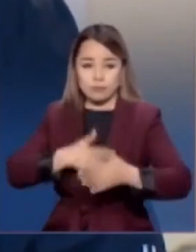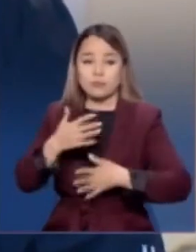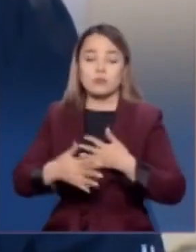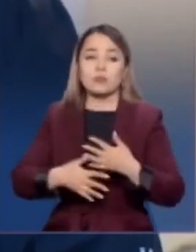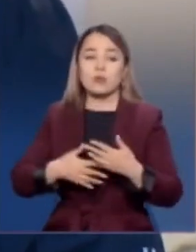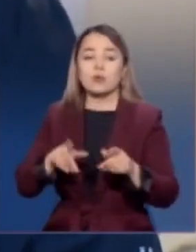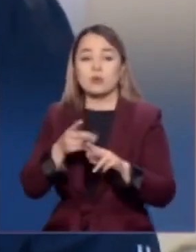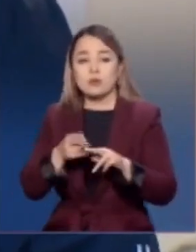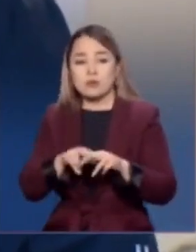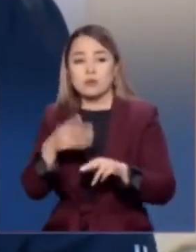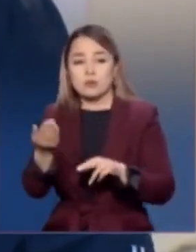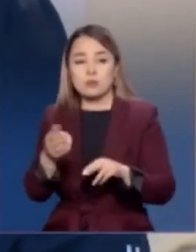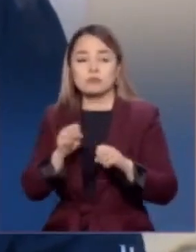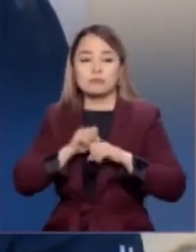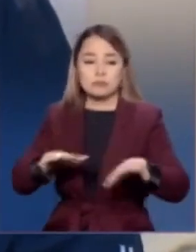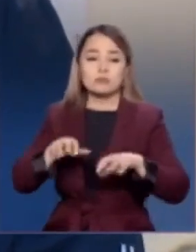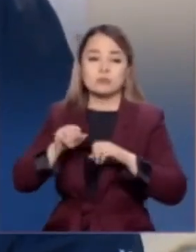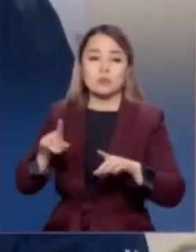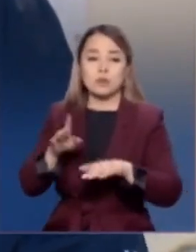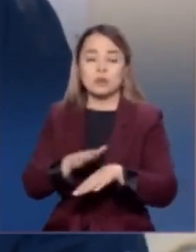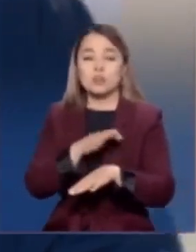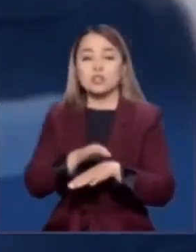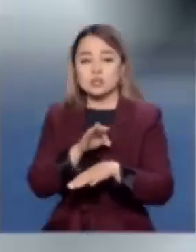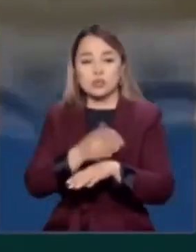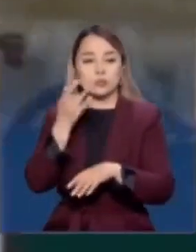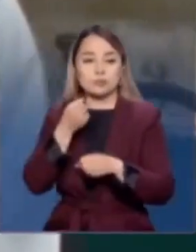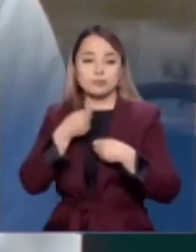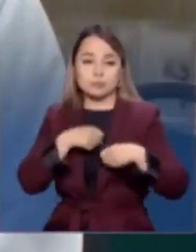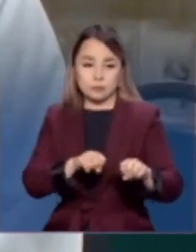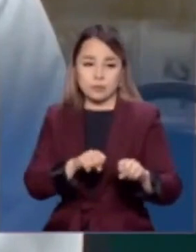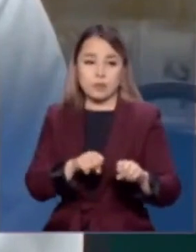бұғыватыр, анау сүйтіліватыр, содан келетті әйелдің төпіш дейді.